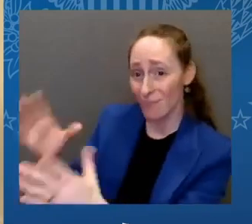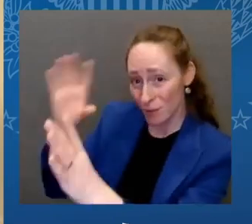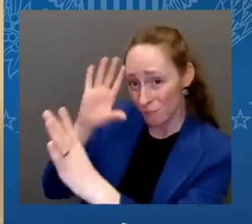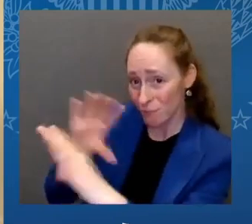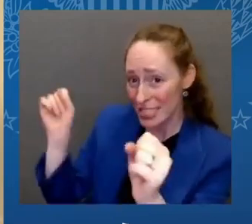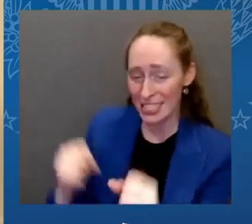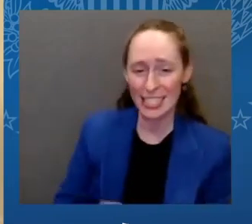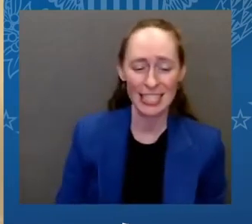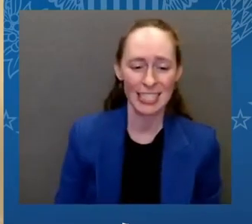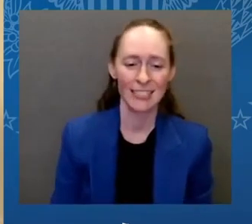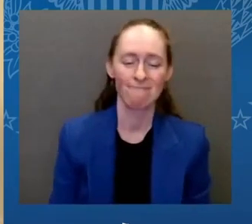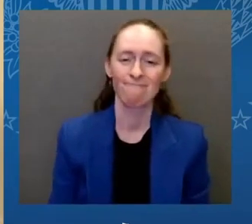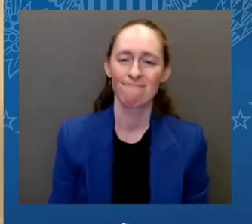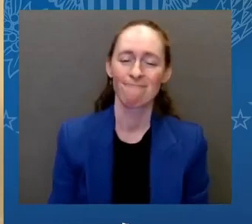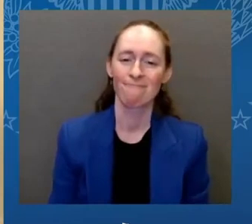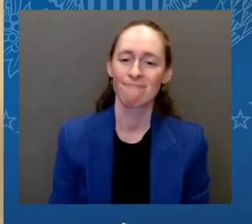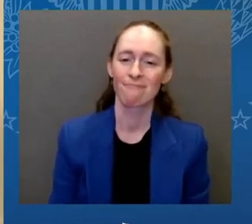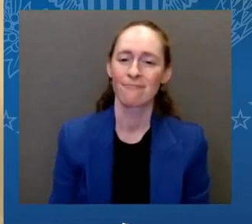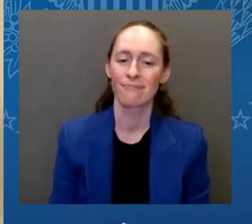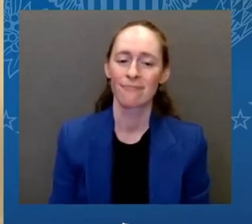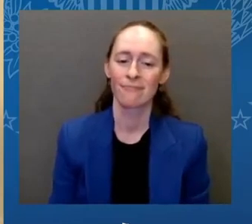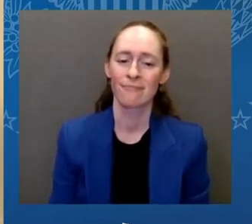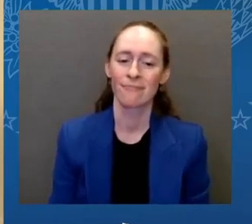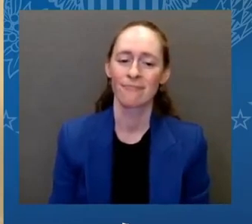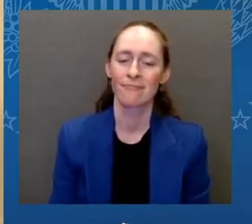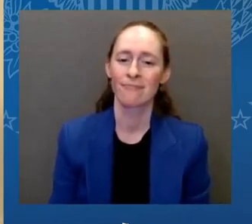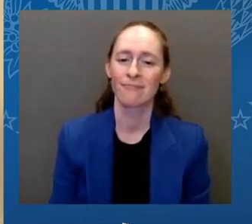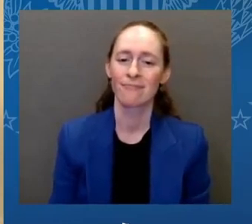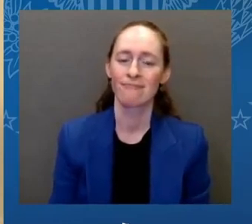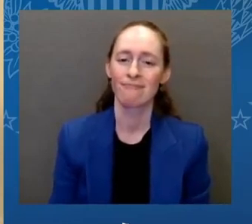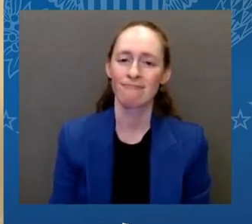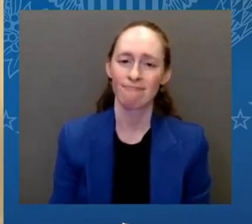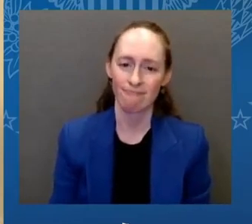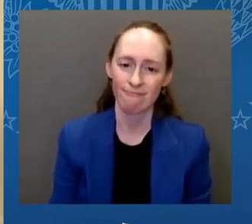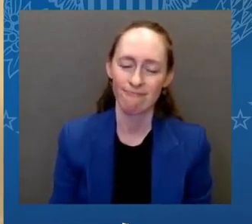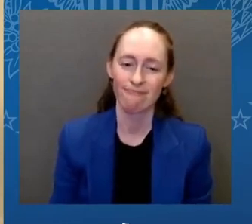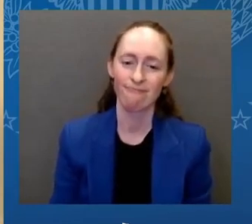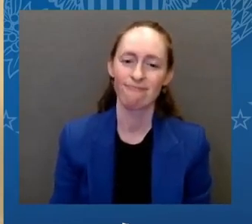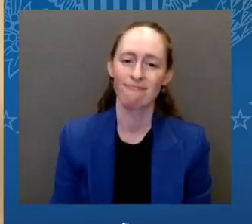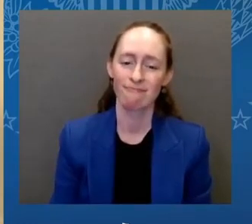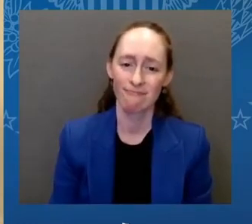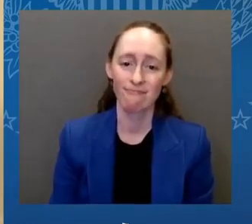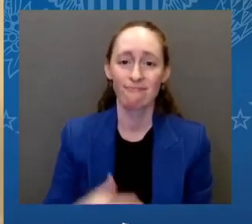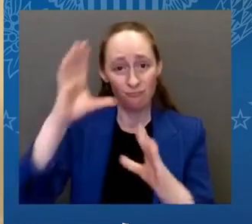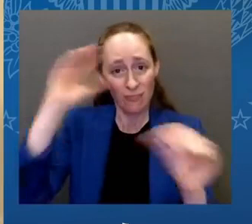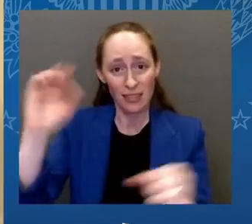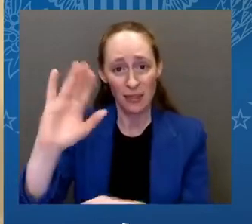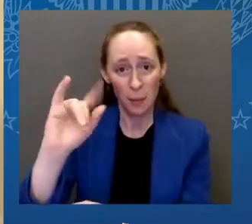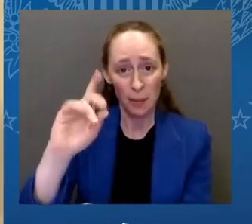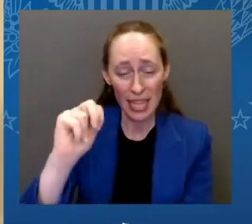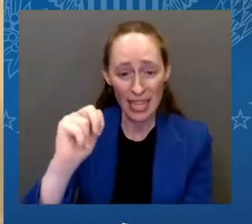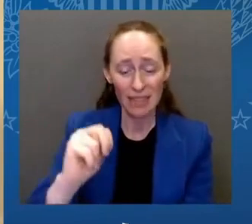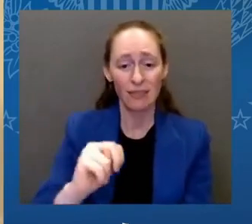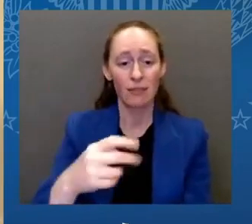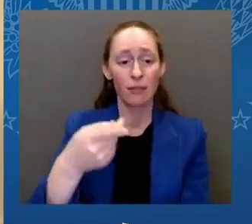Шановний пане президенте Байден, шановні присутні, шановні журналісти, пані та панове. Я